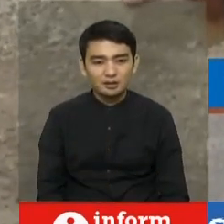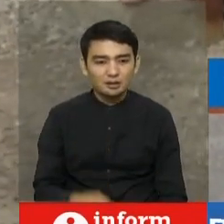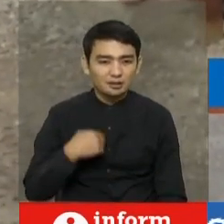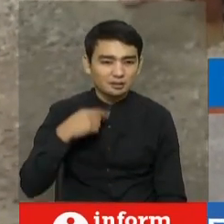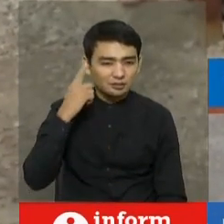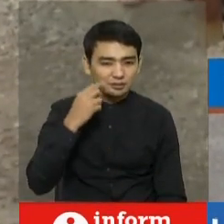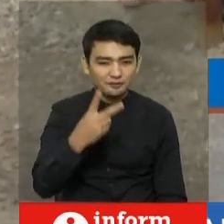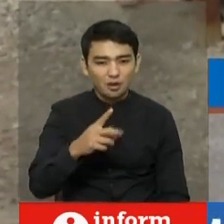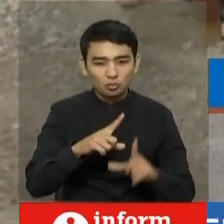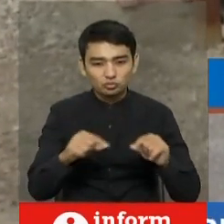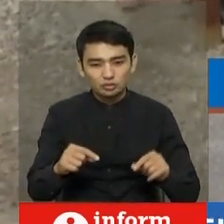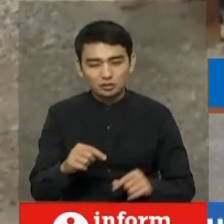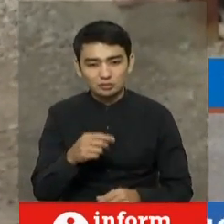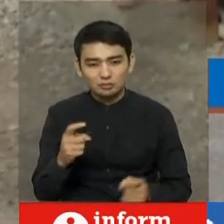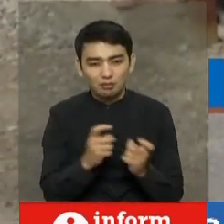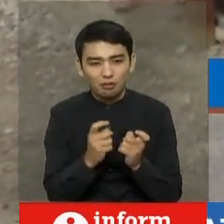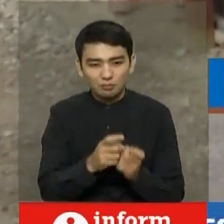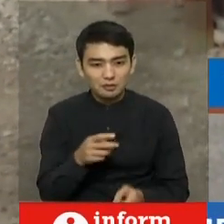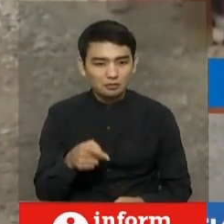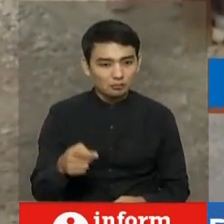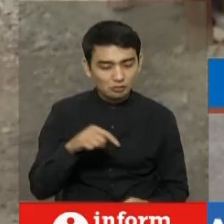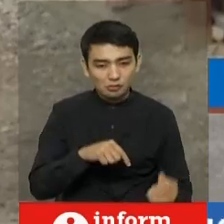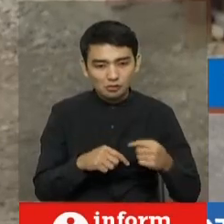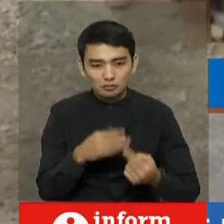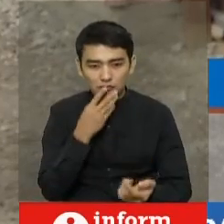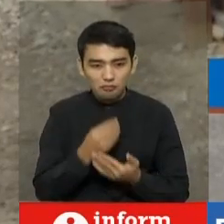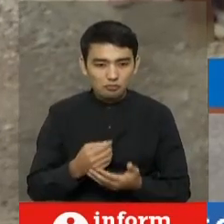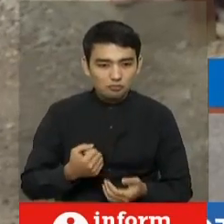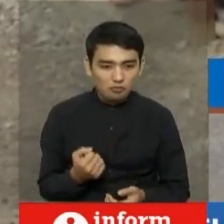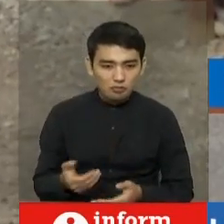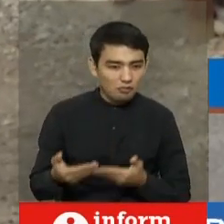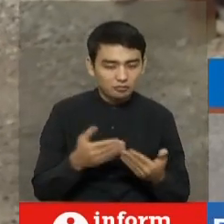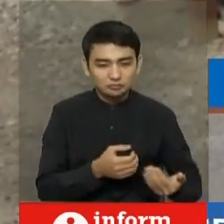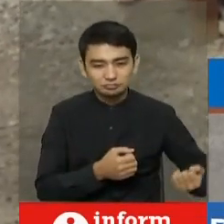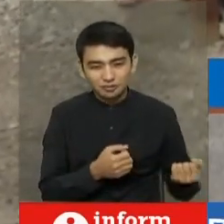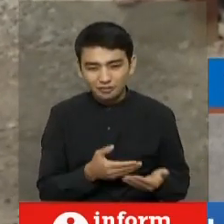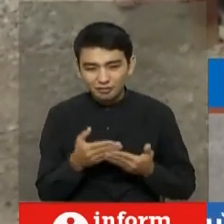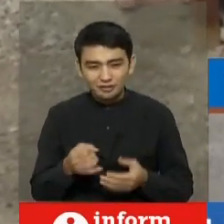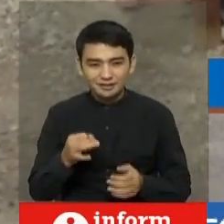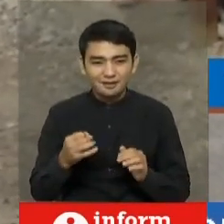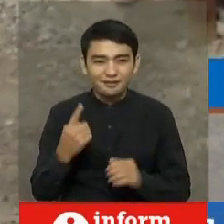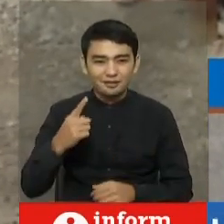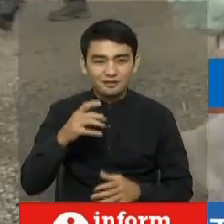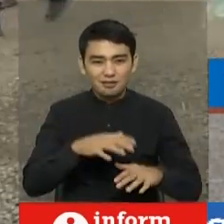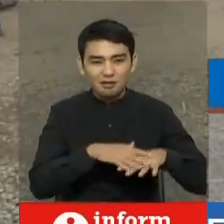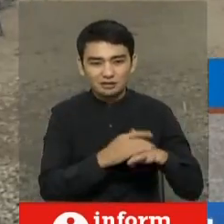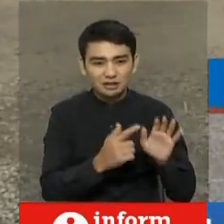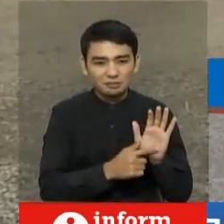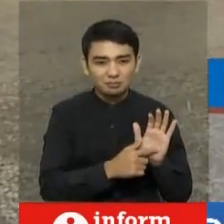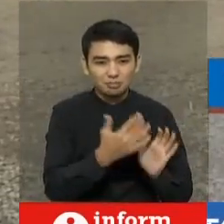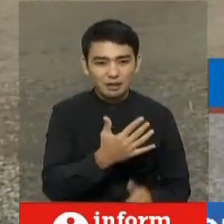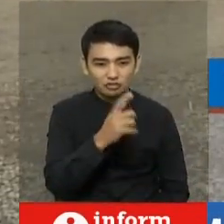знаю, 2 ученика повздорили, и каждый сказал: «Давай, тяни своих на стрелку». Одна толпа пришла 75 человек, другая